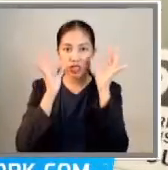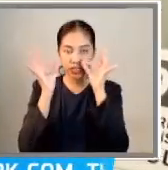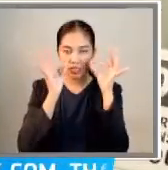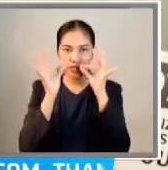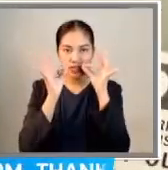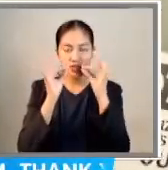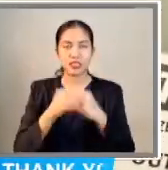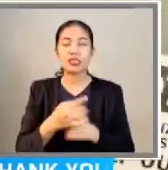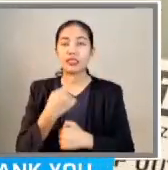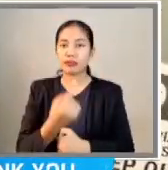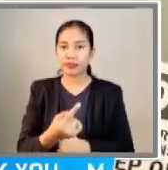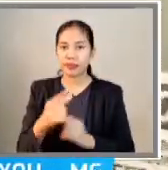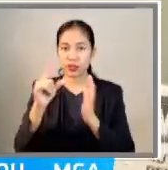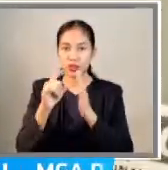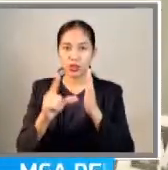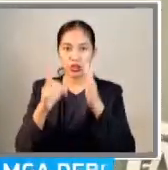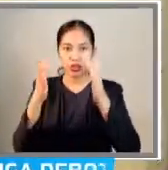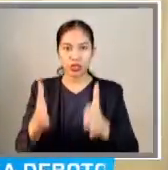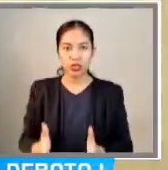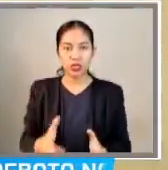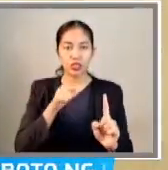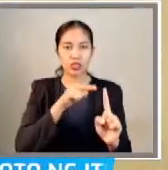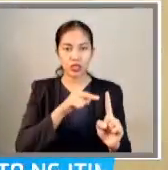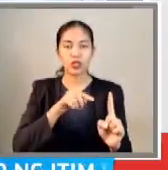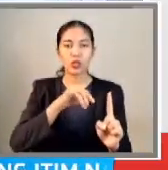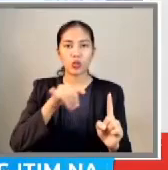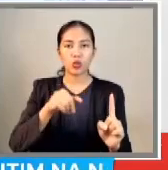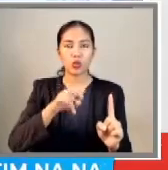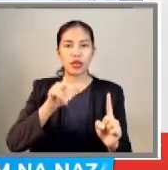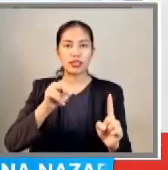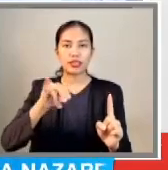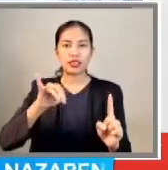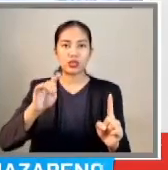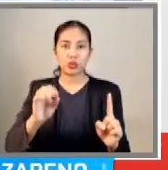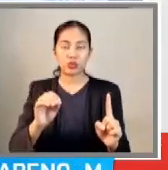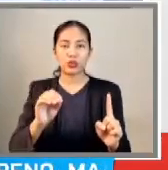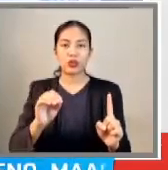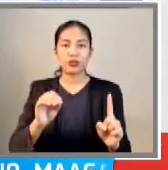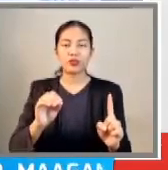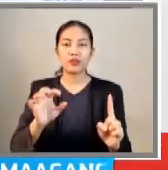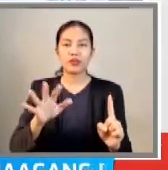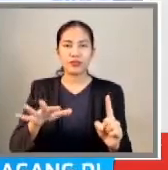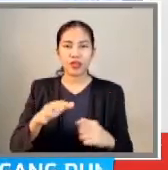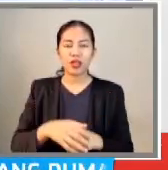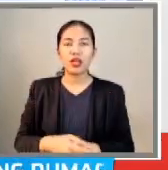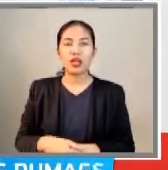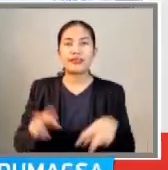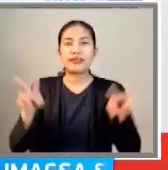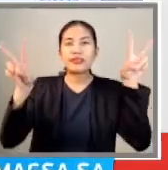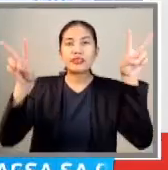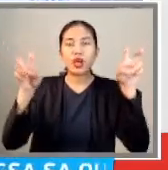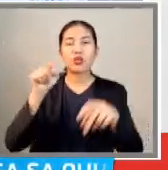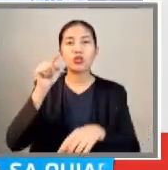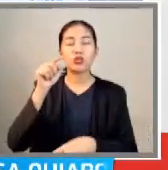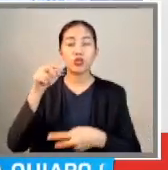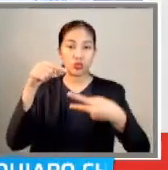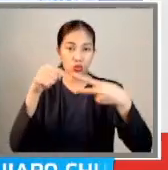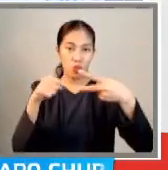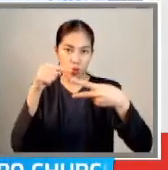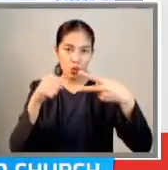Juanito Jose Remulla na si Attorney Perlito Campanilla, 2 points ang basis ng acquittal. Unang point, hindi